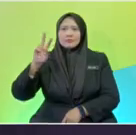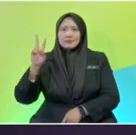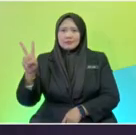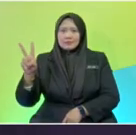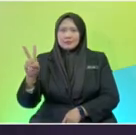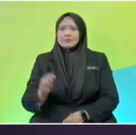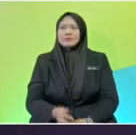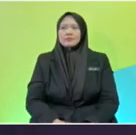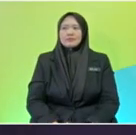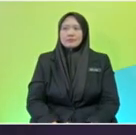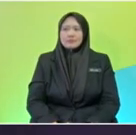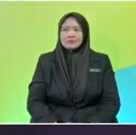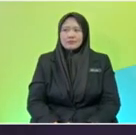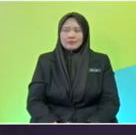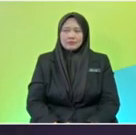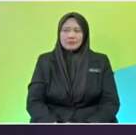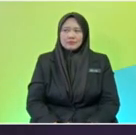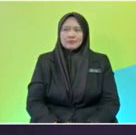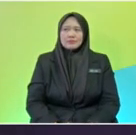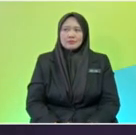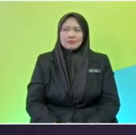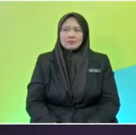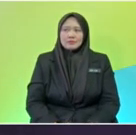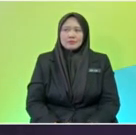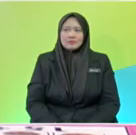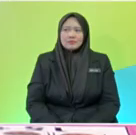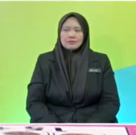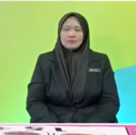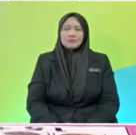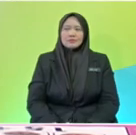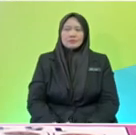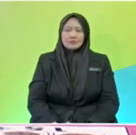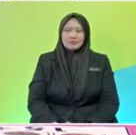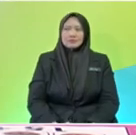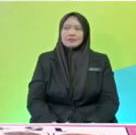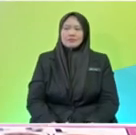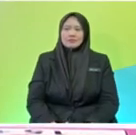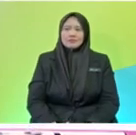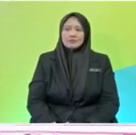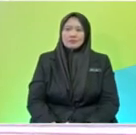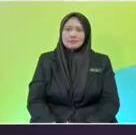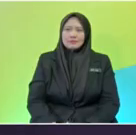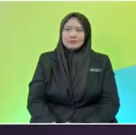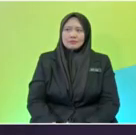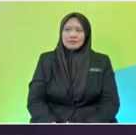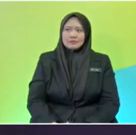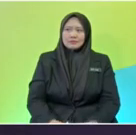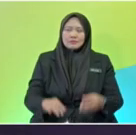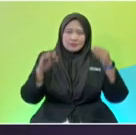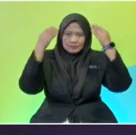jawabannya 6 bagi 32 akan Tunjukkan macam